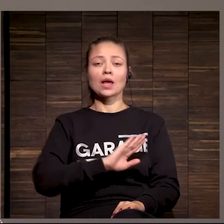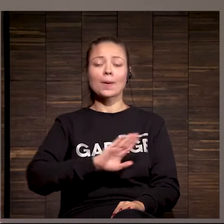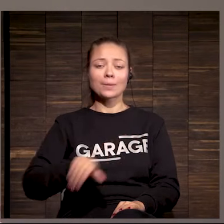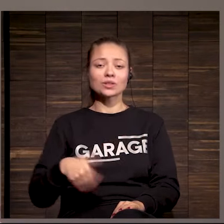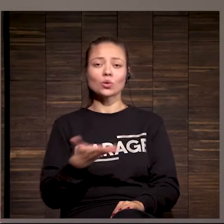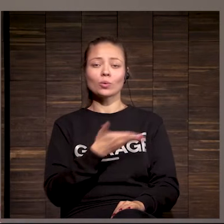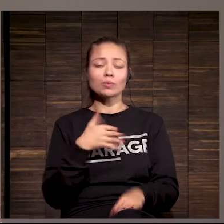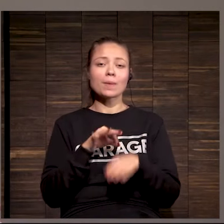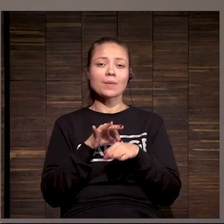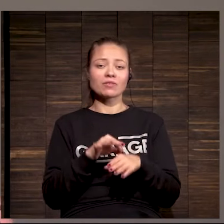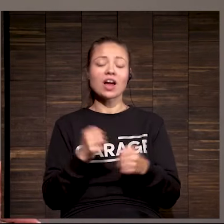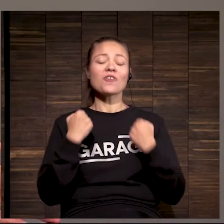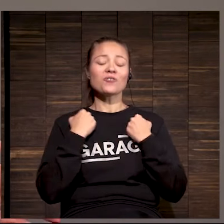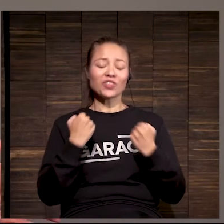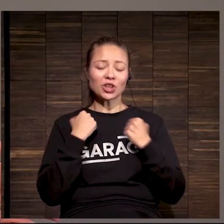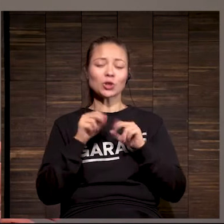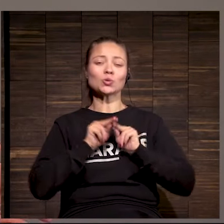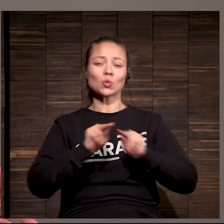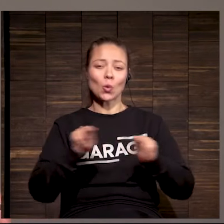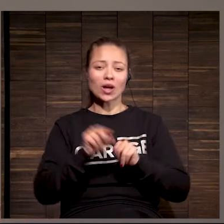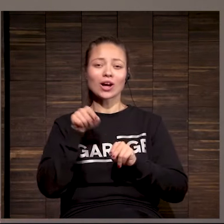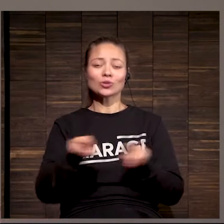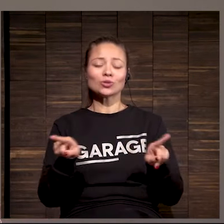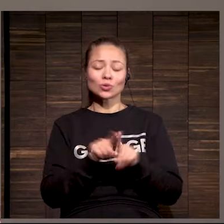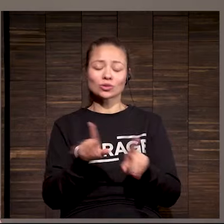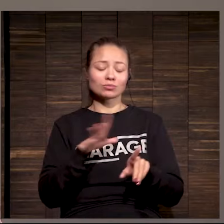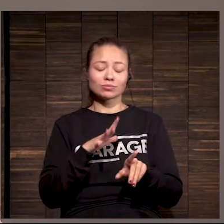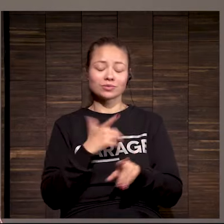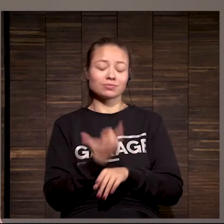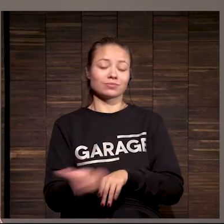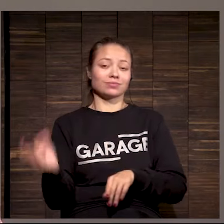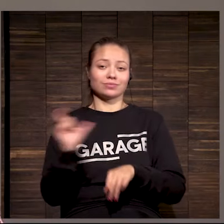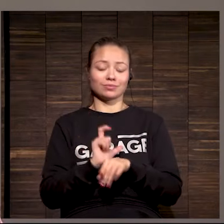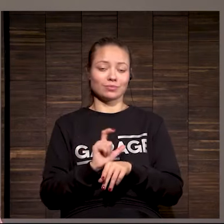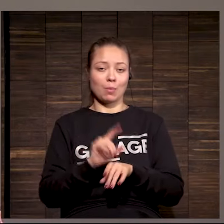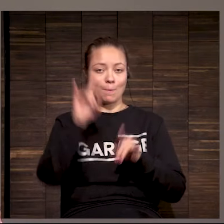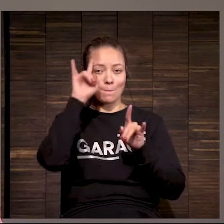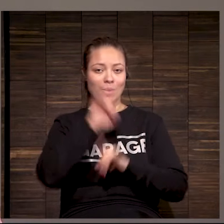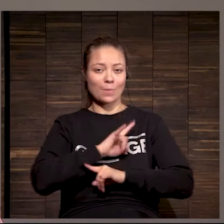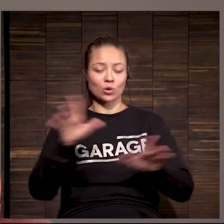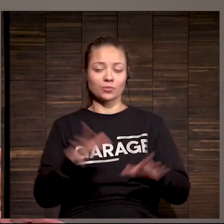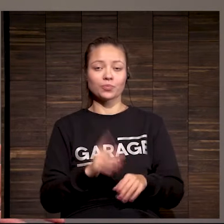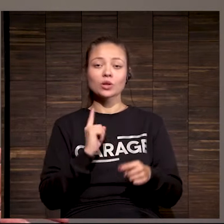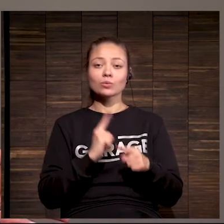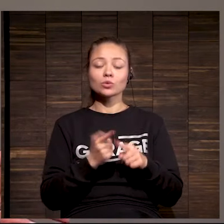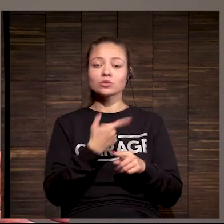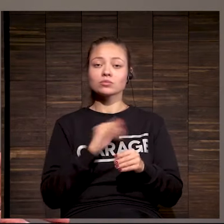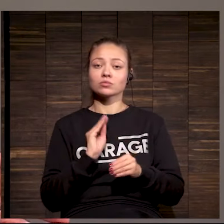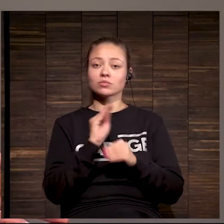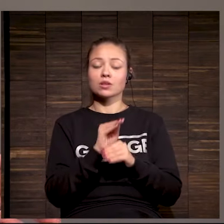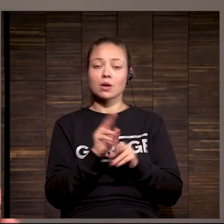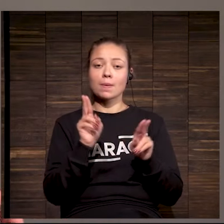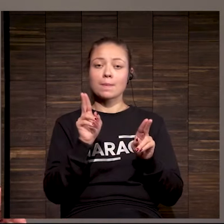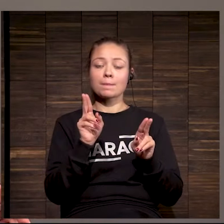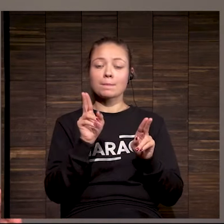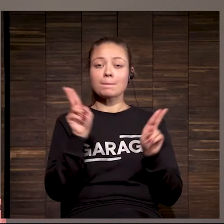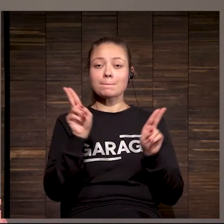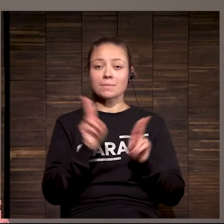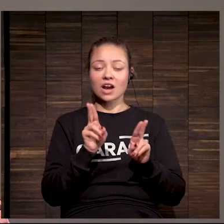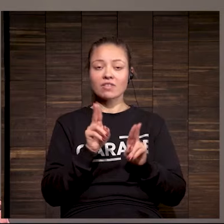проводили fitness уроки которые тоже были невероятно популярны плюс мы ввели правило с обещание по